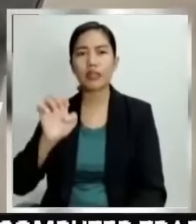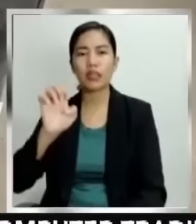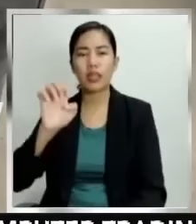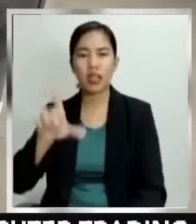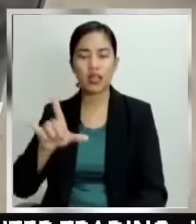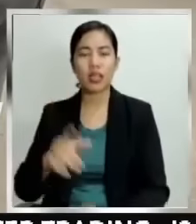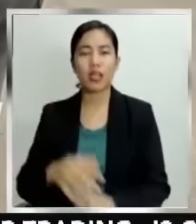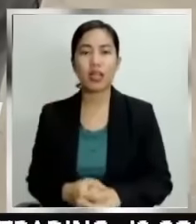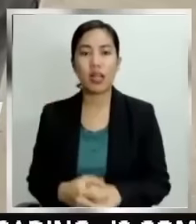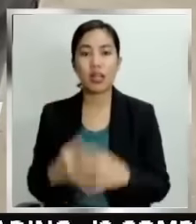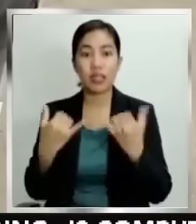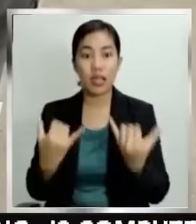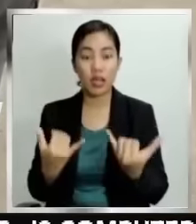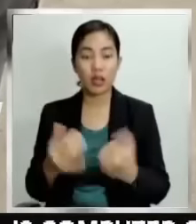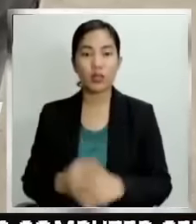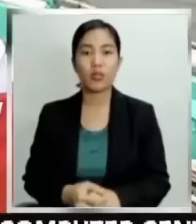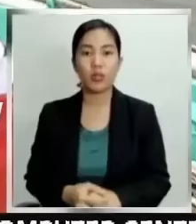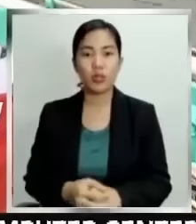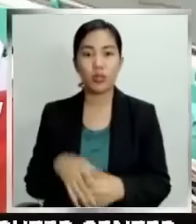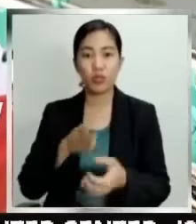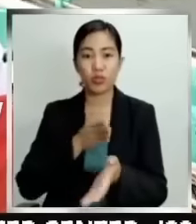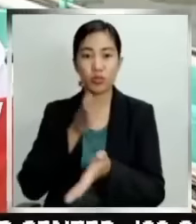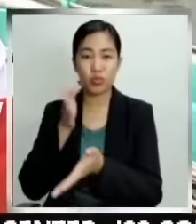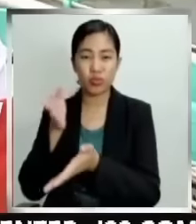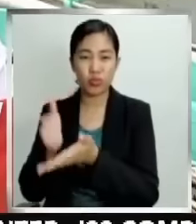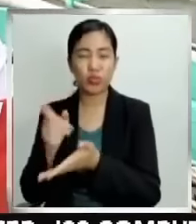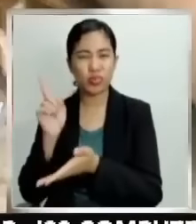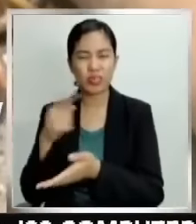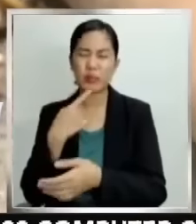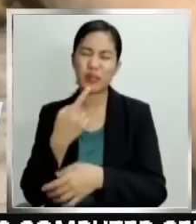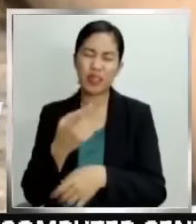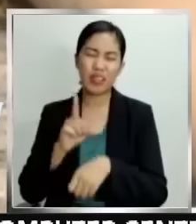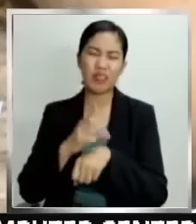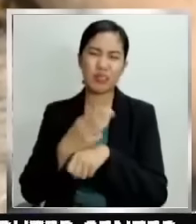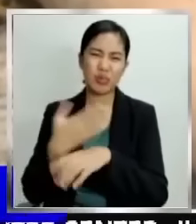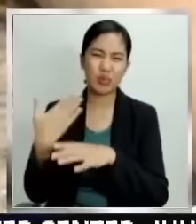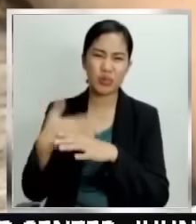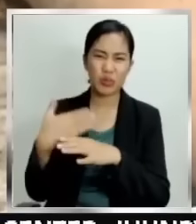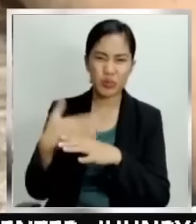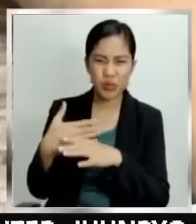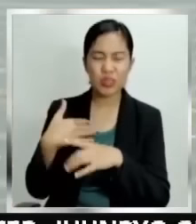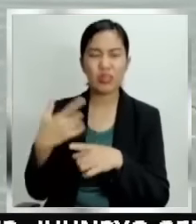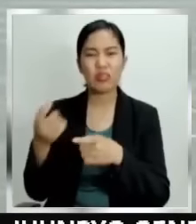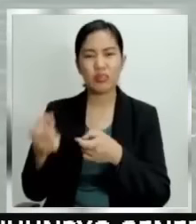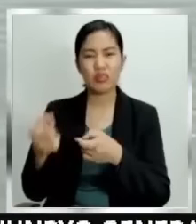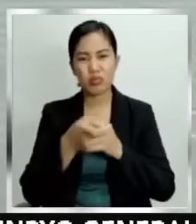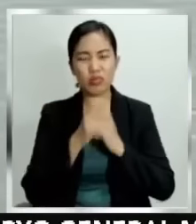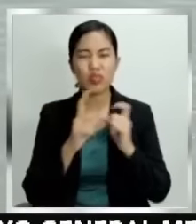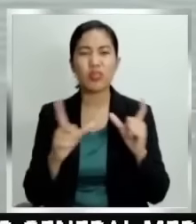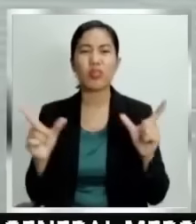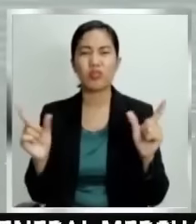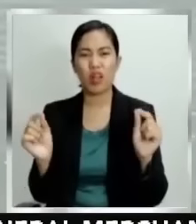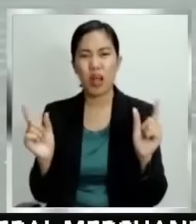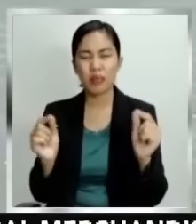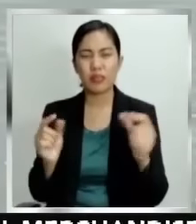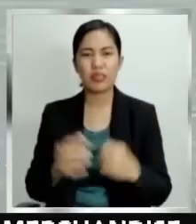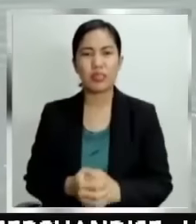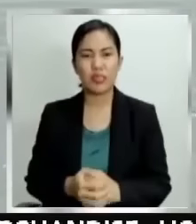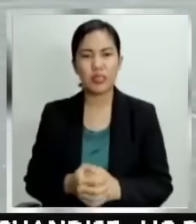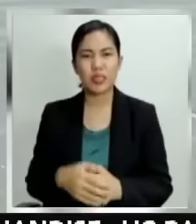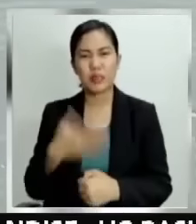dumaraing sa pagtatambak na apektado na raw ang kabuhayan sa panghuhuli ng alimasag. Masama tubig. Sa putik ko, yung